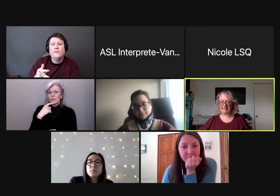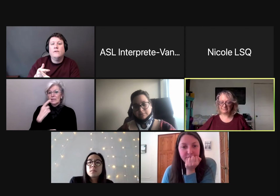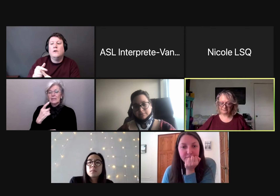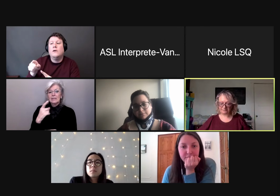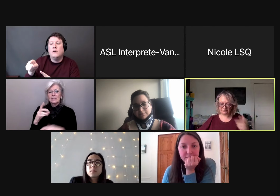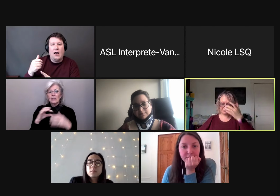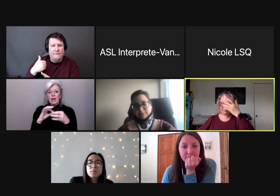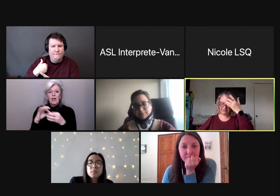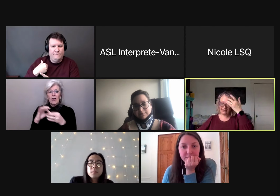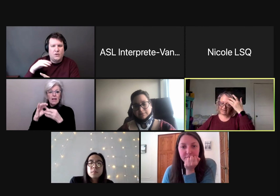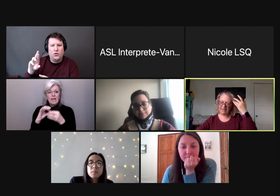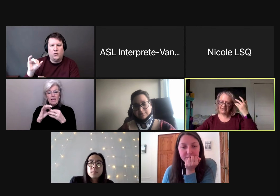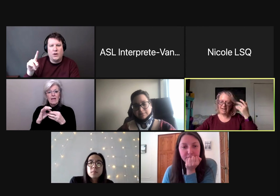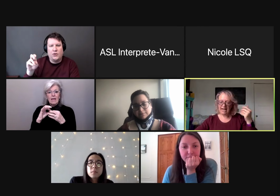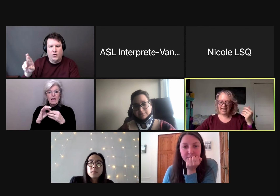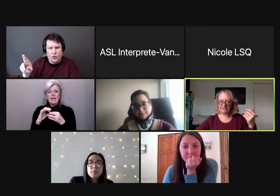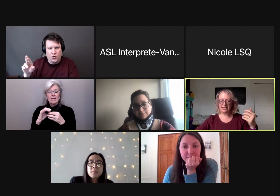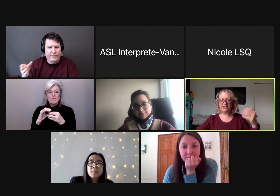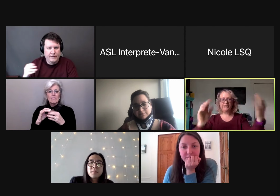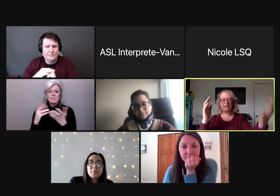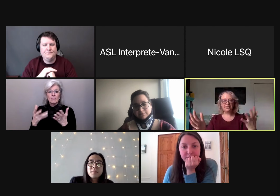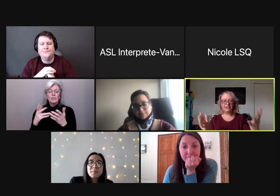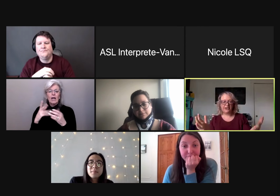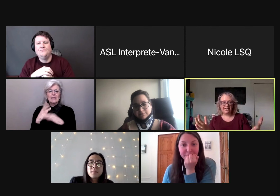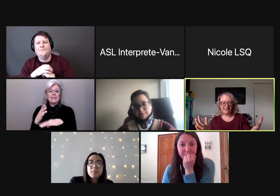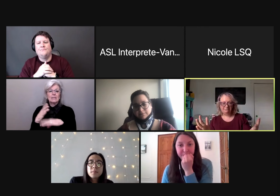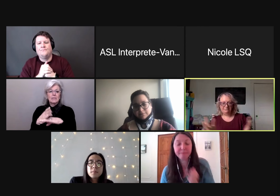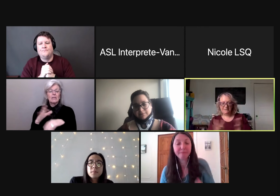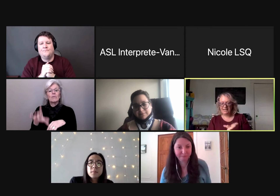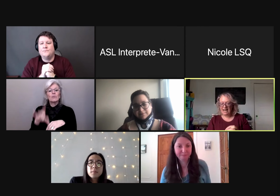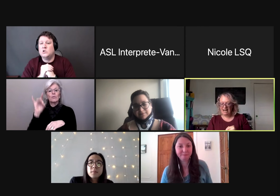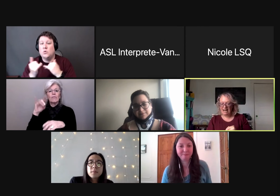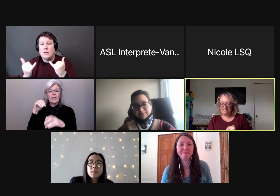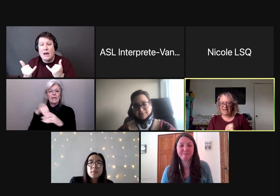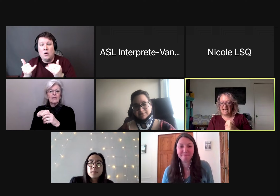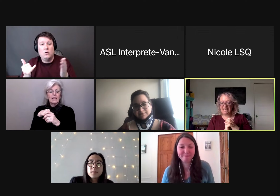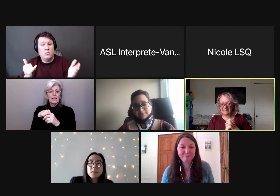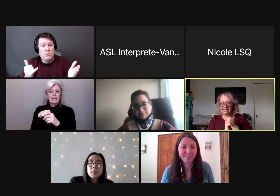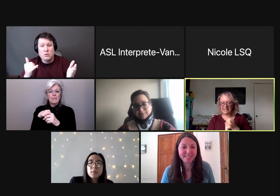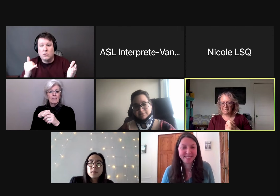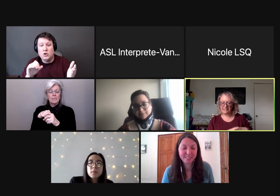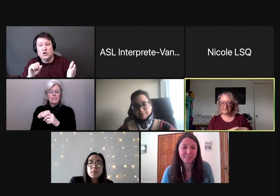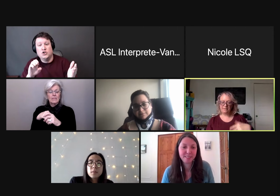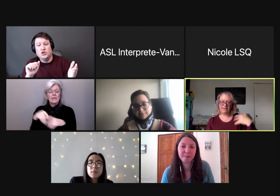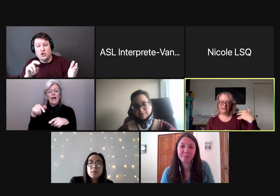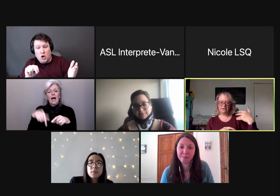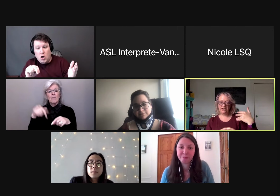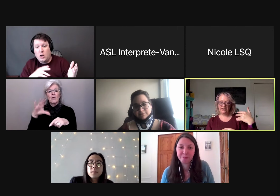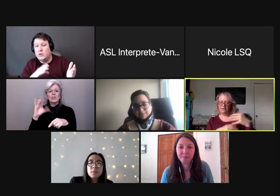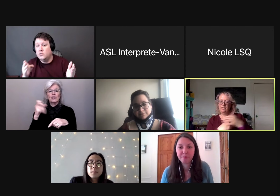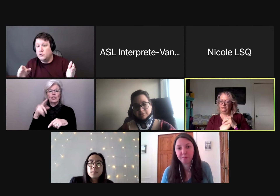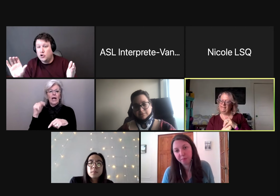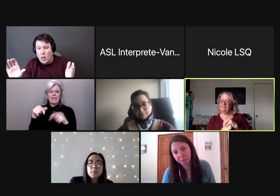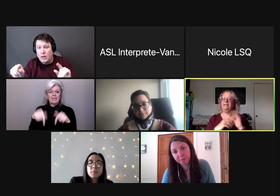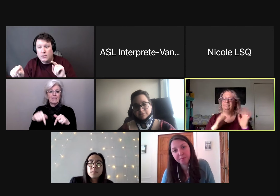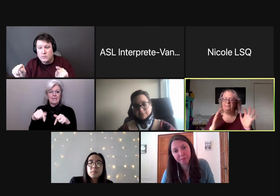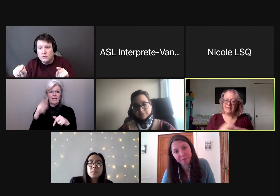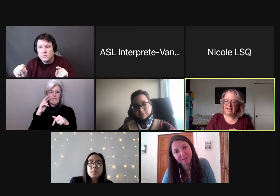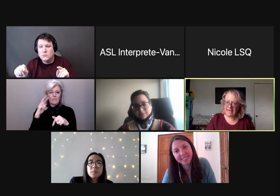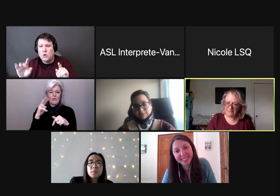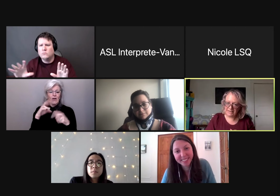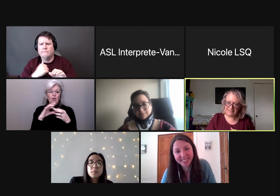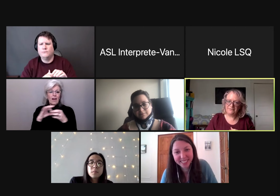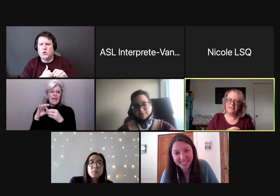lien à ce deviné d'accessibilité, vous le trouvez dans la boîte de Clavardail. Maintenant,